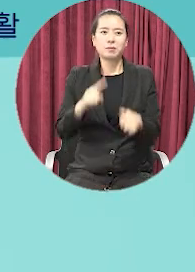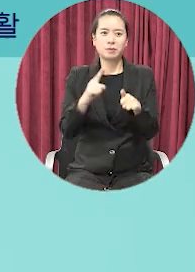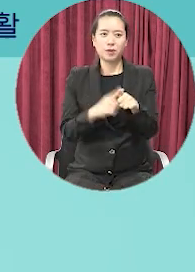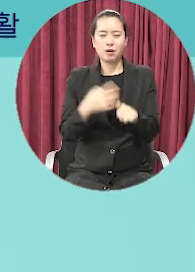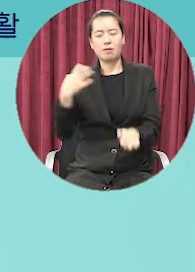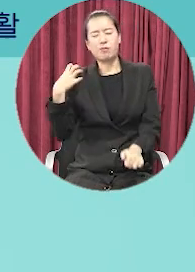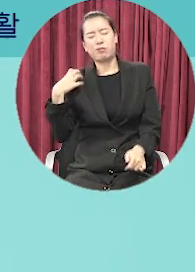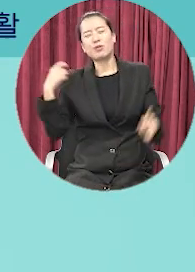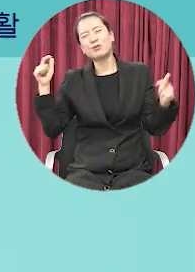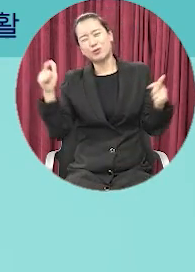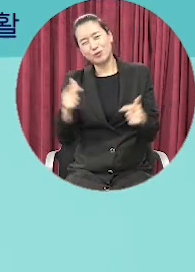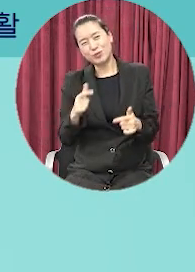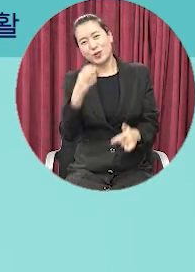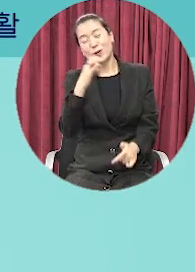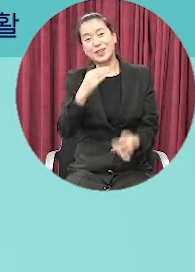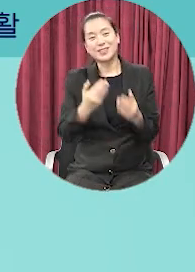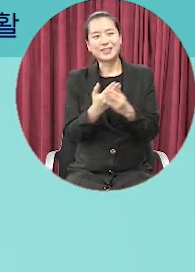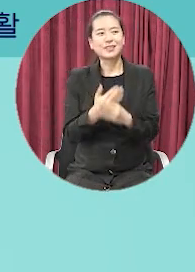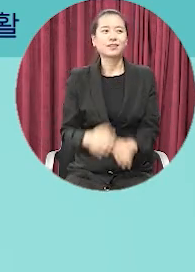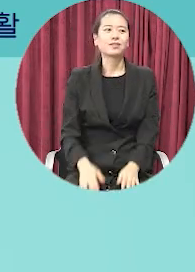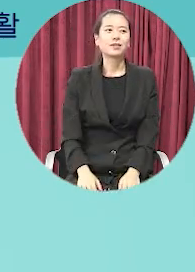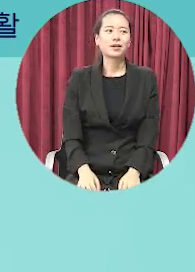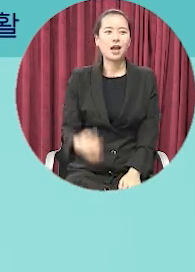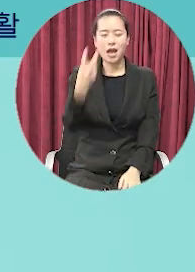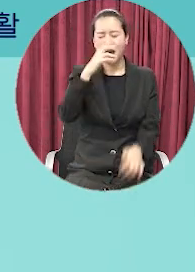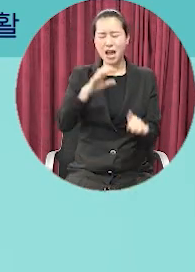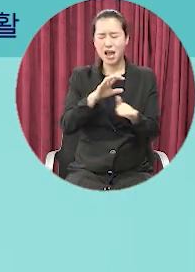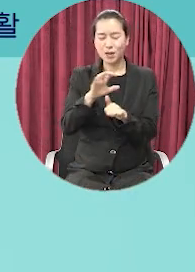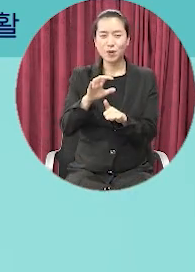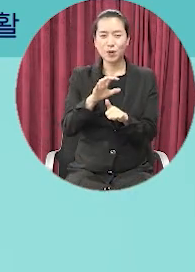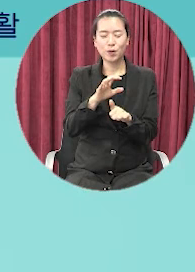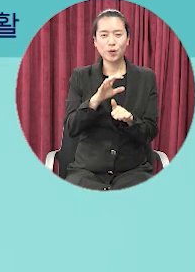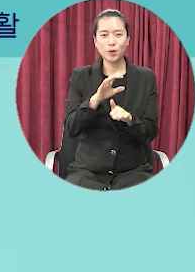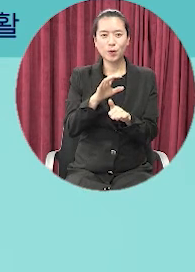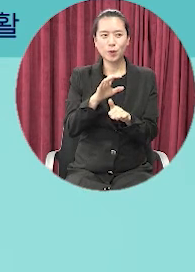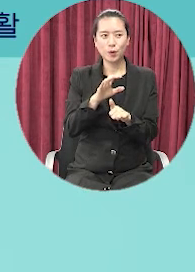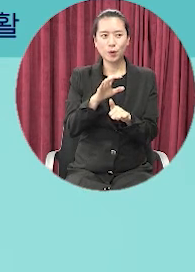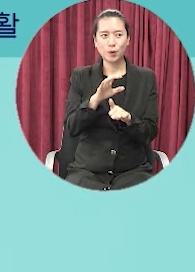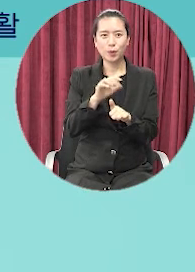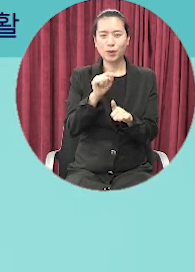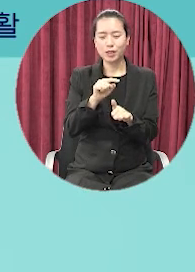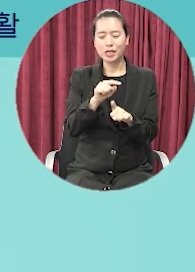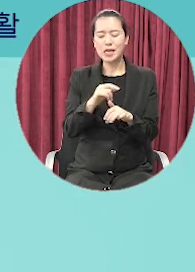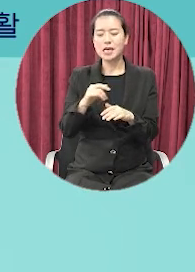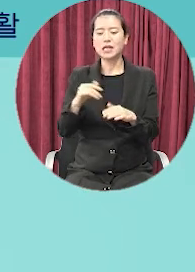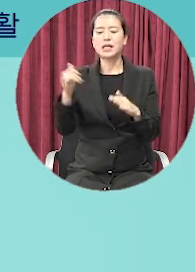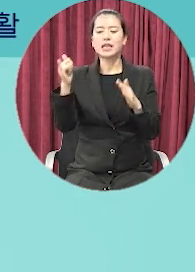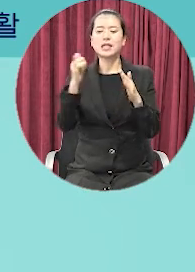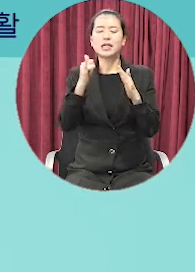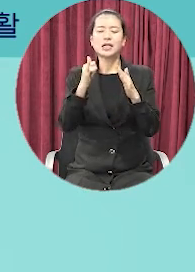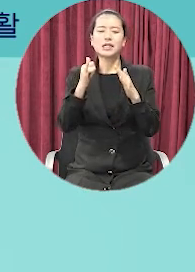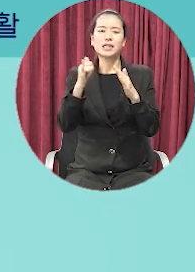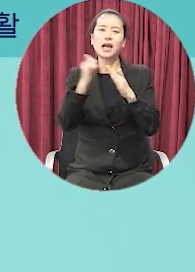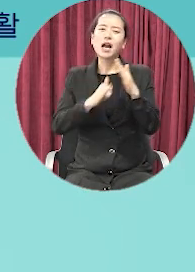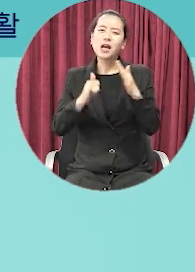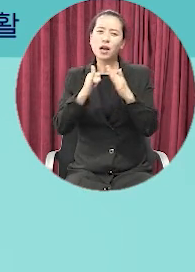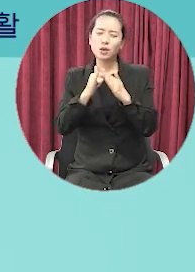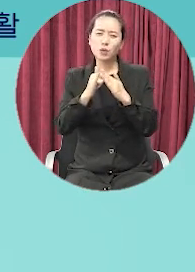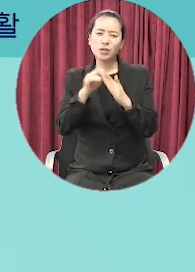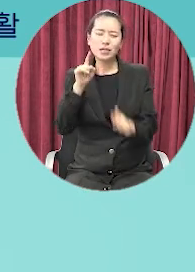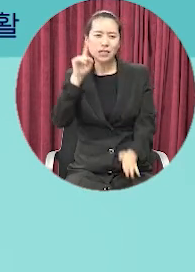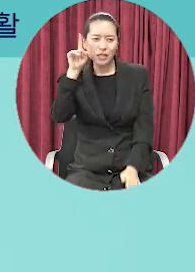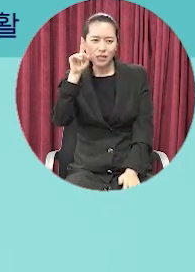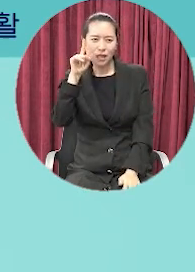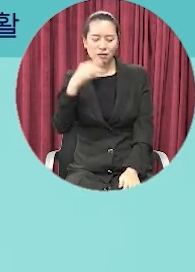이런 환자 돌봄과 관련된 부분 외에도 가족 케어기버 자신의 우울감, 스트레스 관리, 근골격계